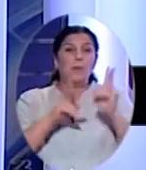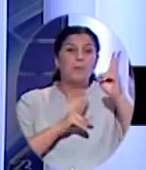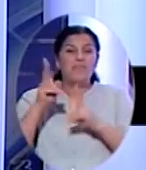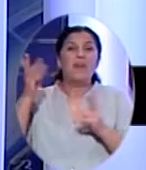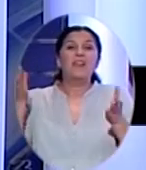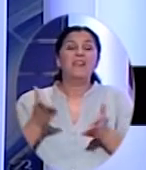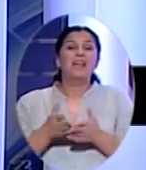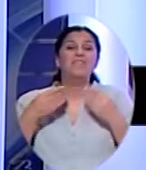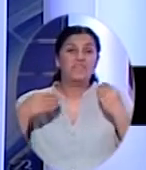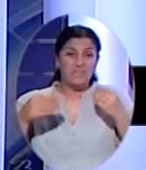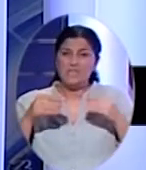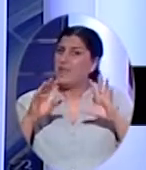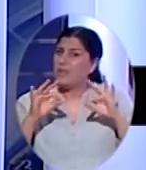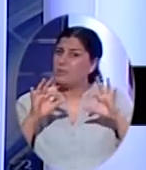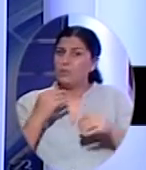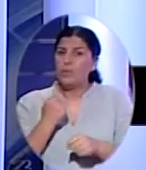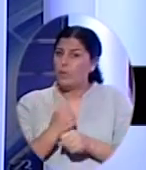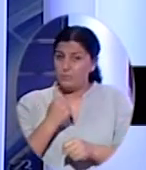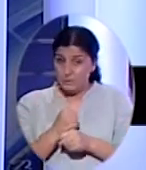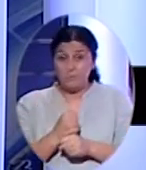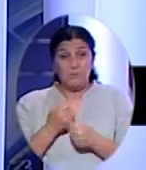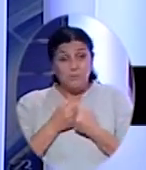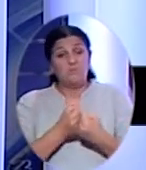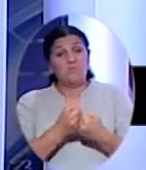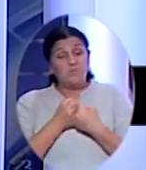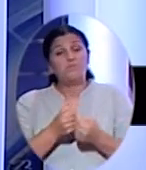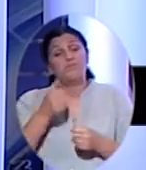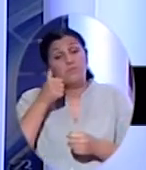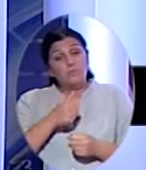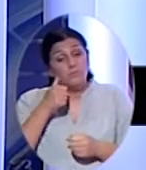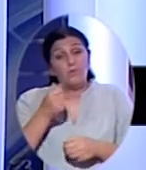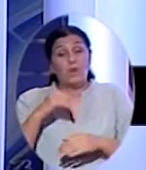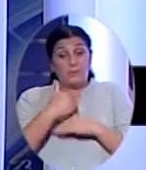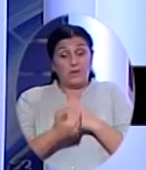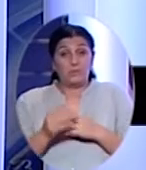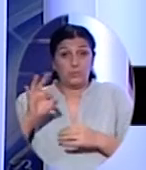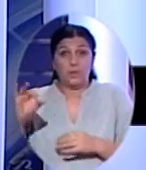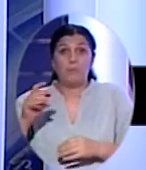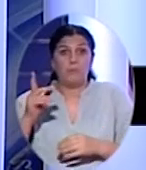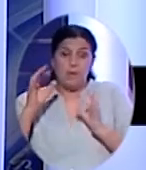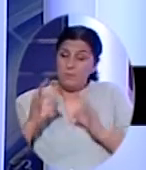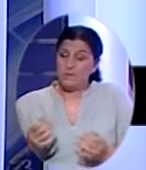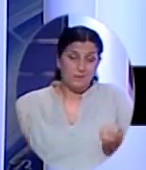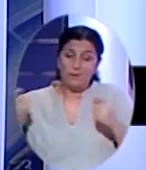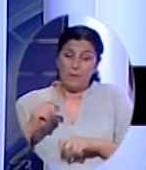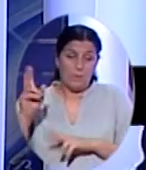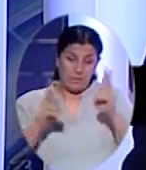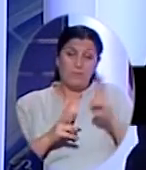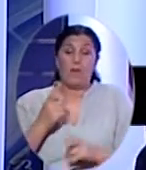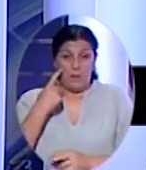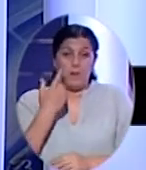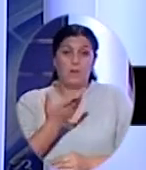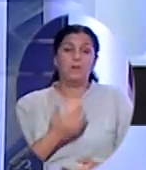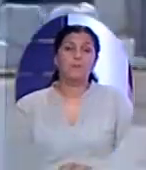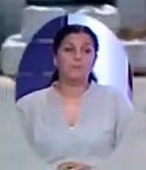על נגב טקסטיל, עתידם של עשרות העובדים שנלחמים על פרנסתם ועתיד הענף כולו שנמצא בסכנת החדה. הכתובה של לינור אלאלוף.